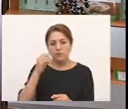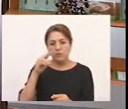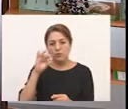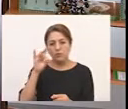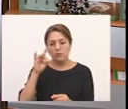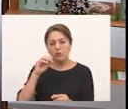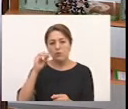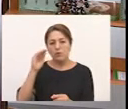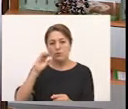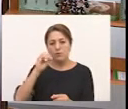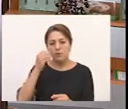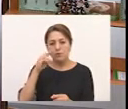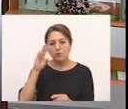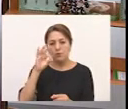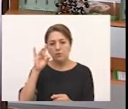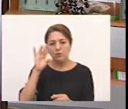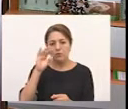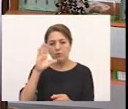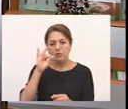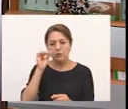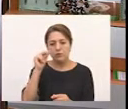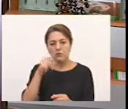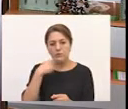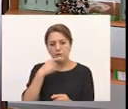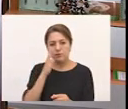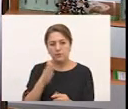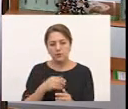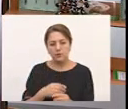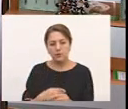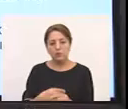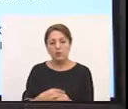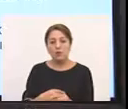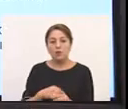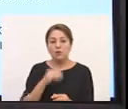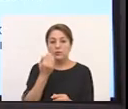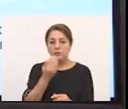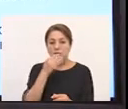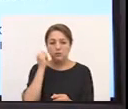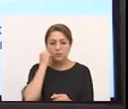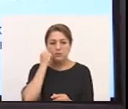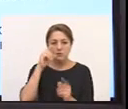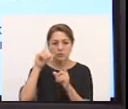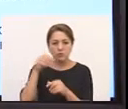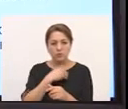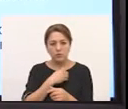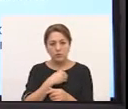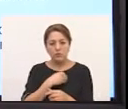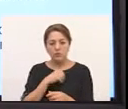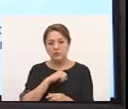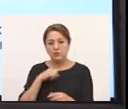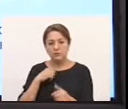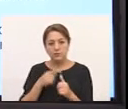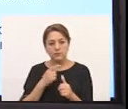Надо разобраться. «А ты полагаешь идти на Москву?» него пугается.